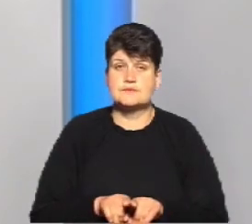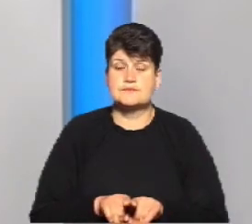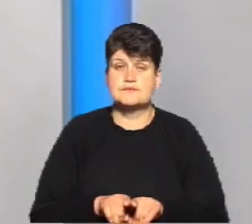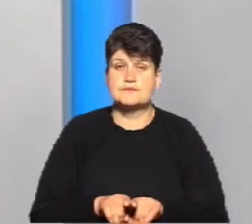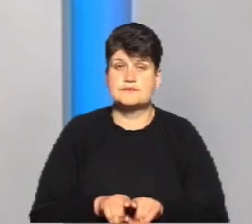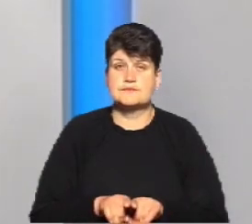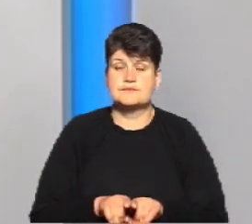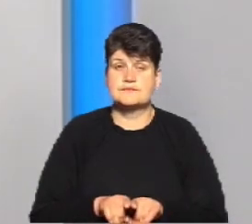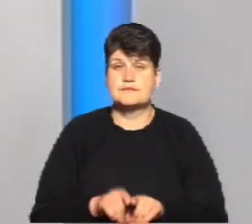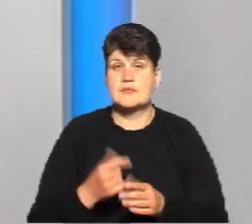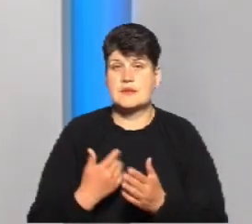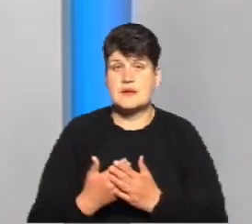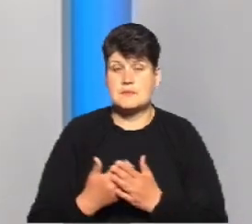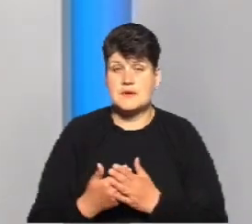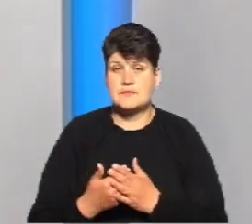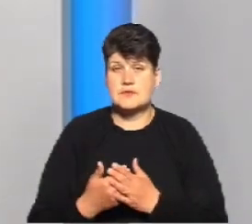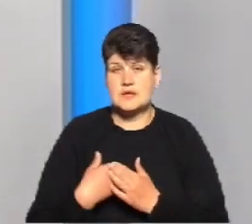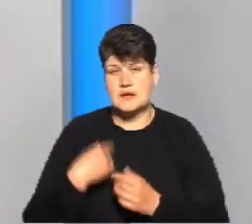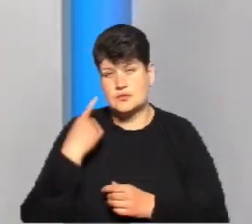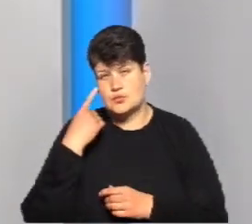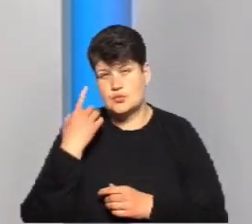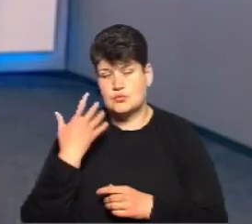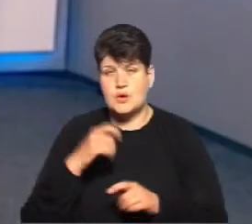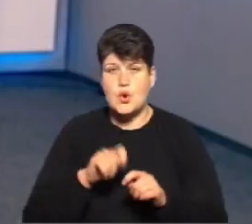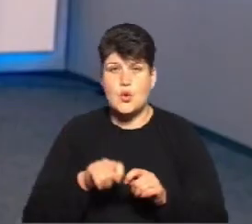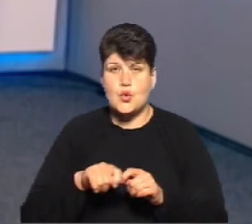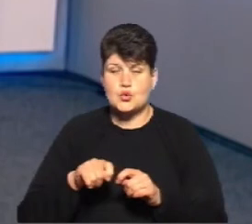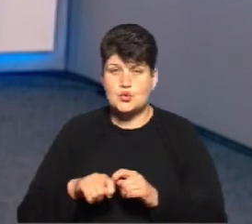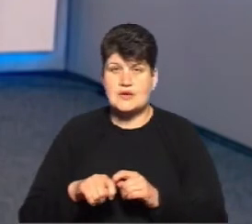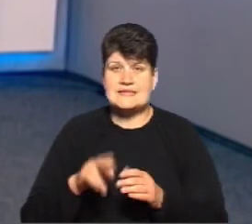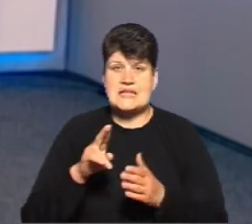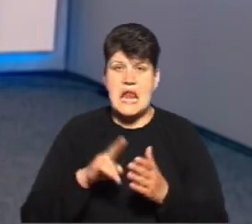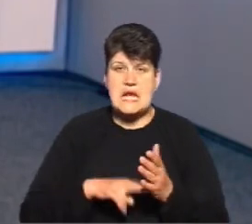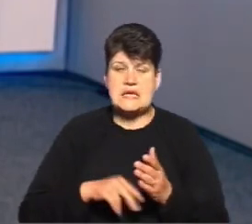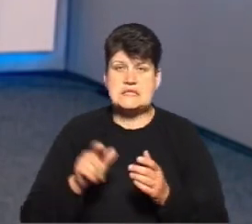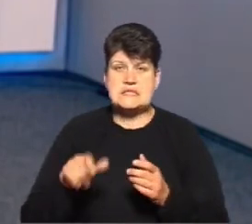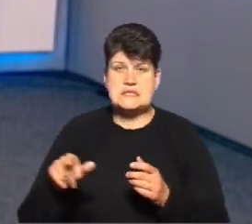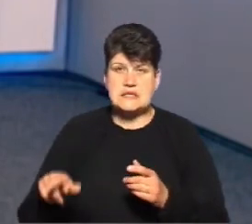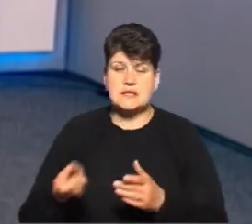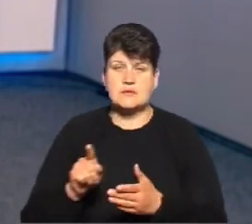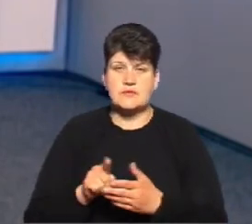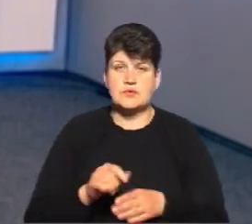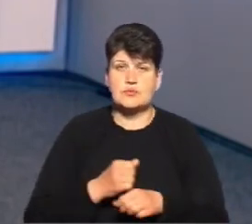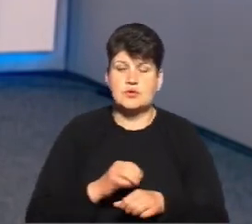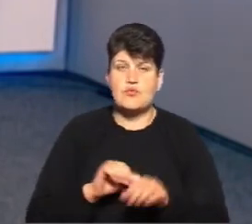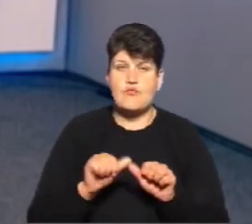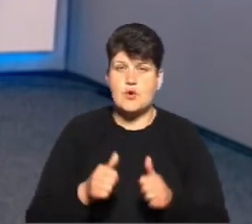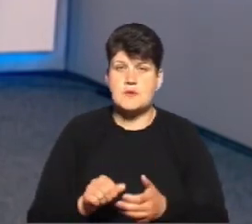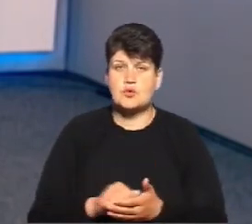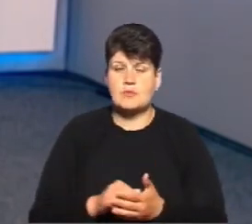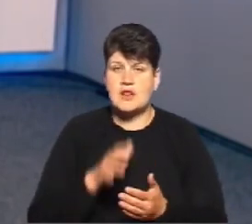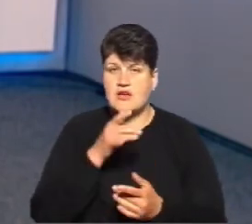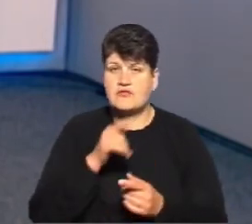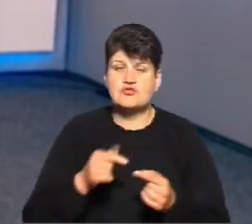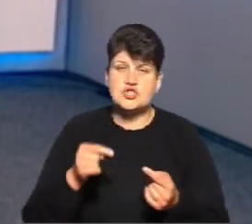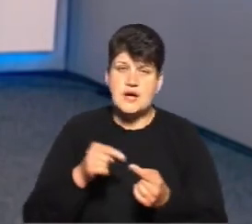напевно, що, я так думаю, якийсь контроль за тими самими ліцензіатами, які фактично повинні здійснювати оформлення тих документів часно, якісно і